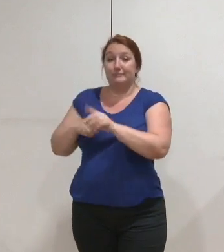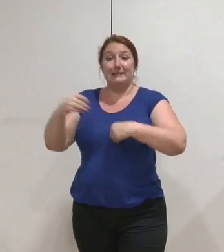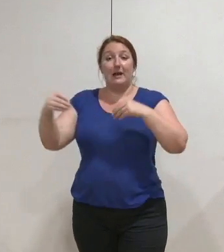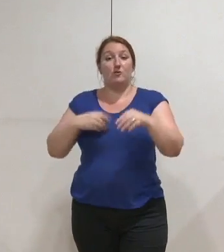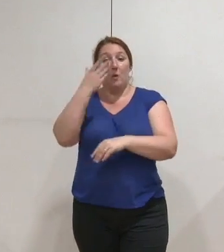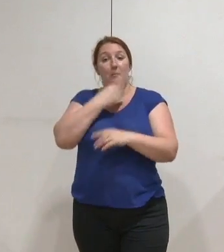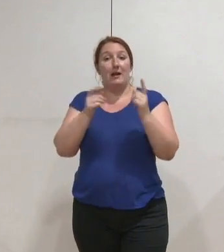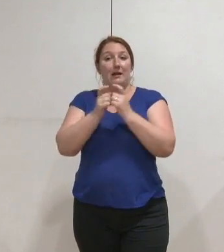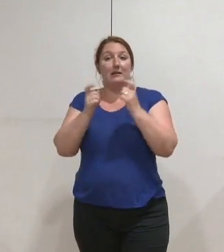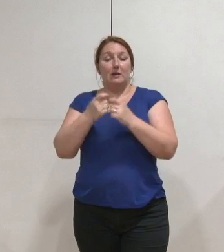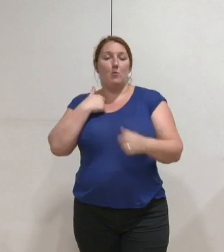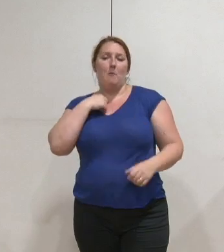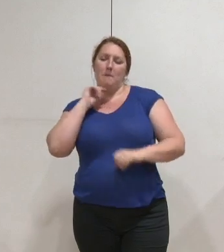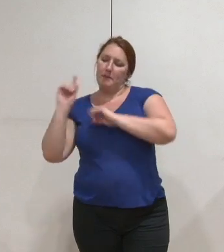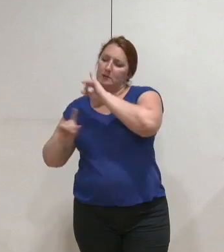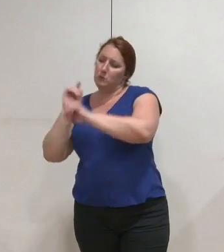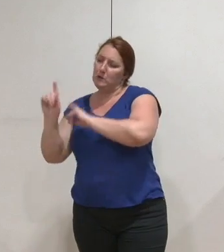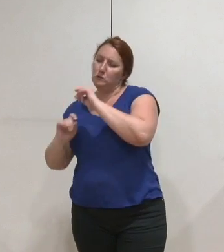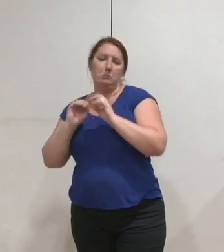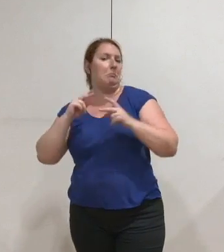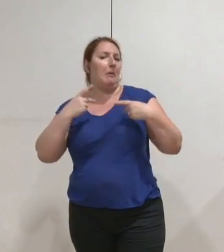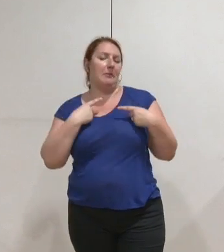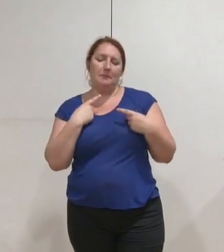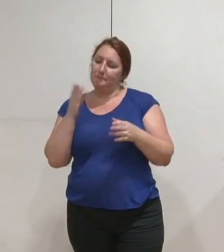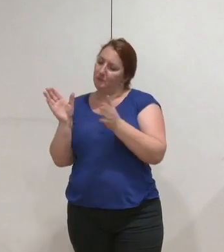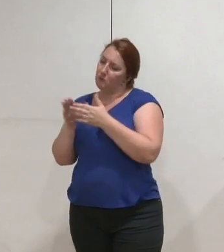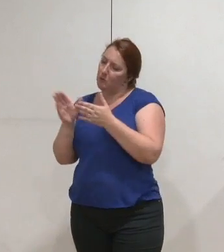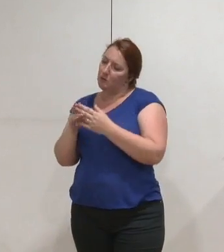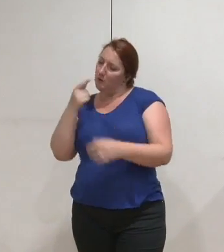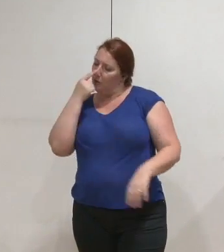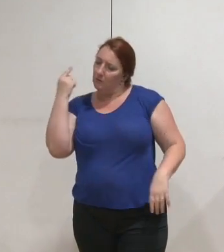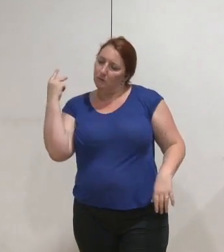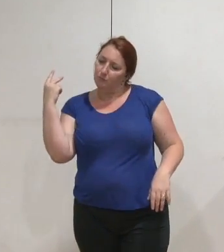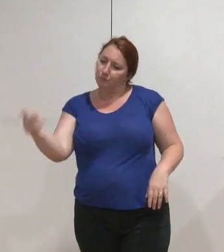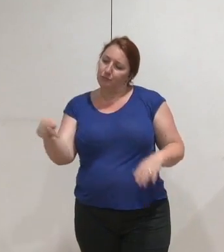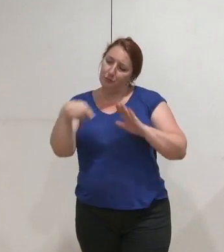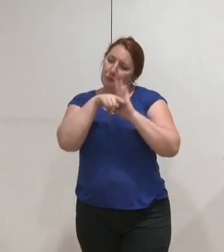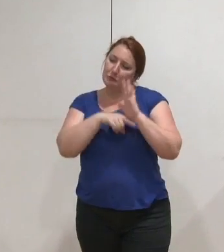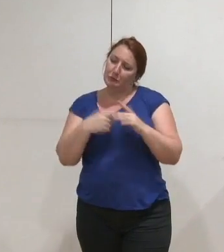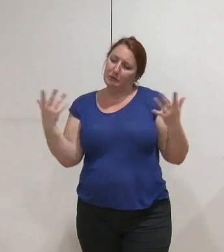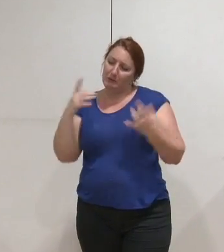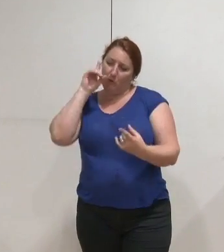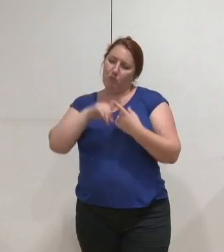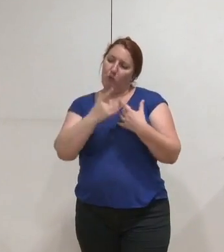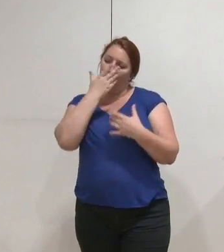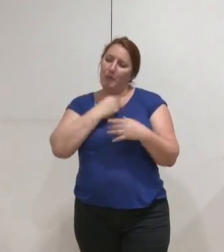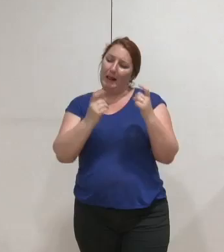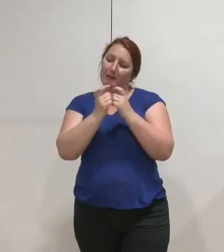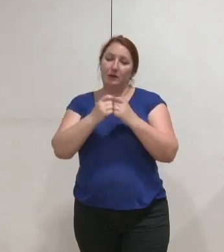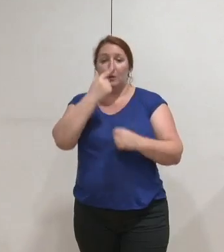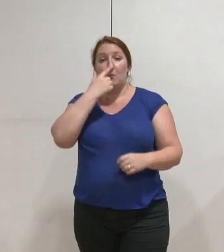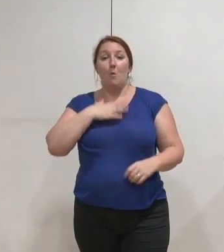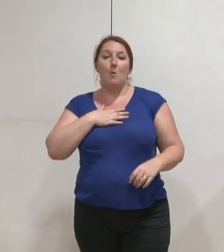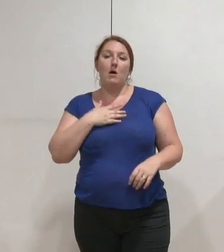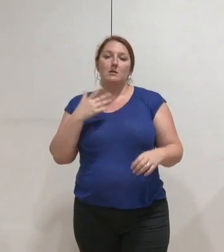poser deux trois questions et je lui demandé quelles étaient les mesures qu'il prenaiit pour être bien sûr que la belle électrique moi que j'appelle la belle